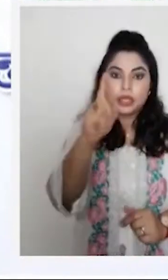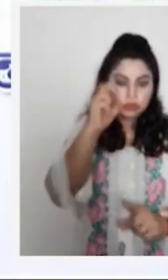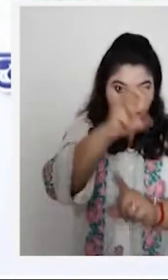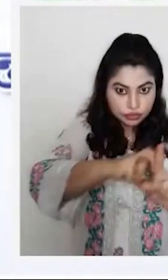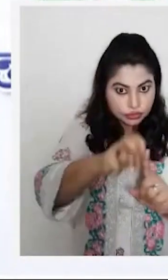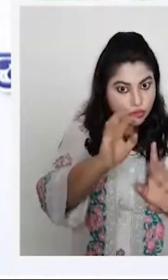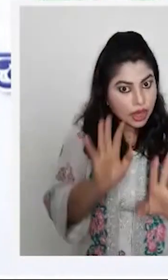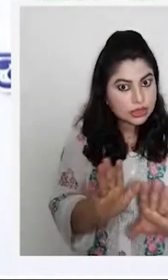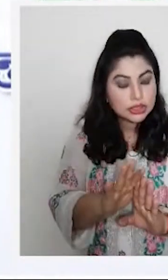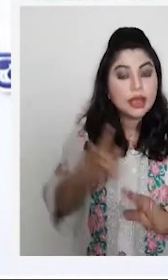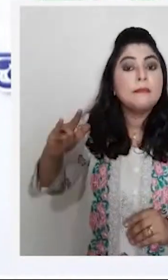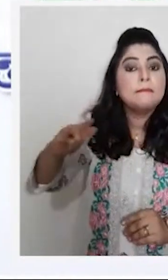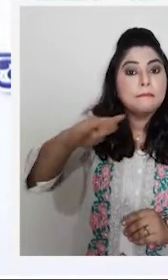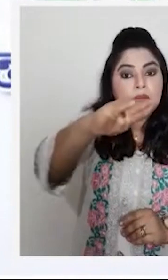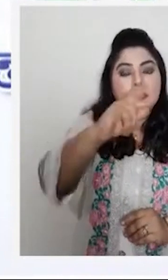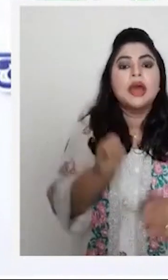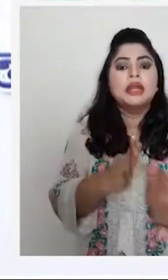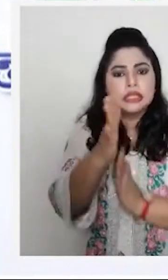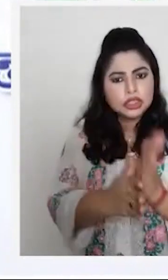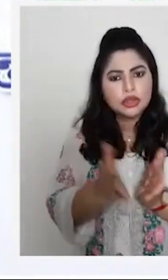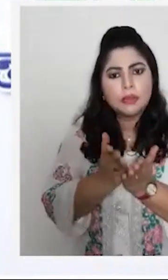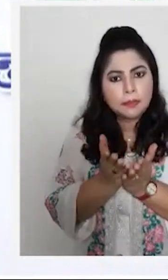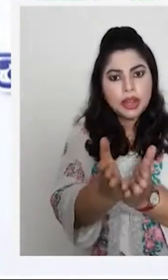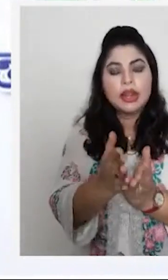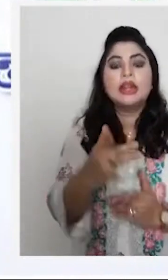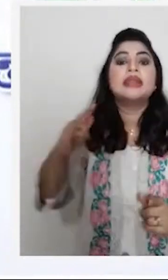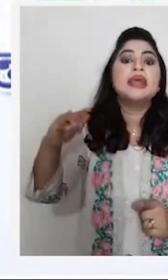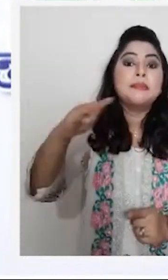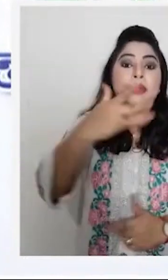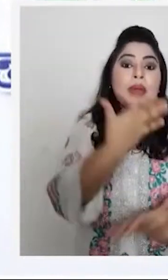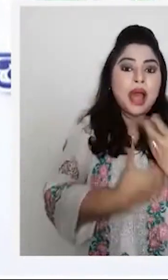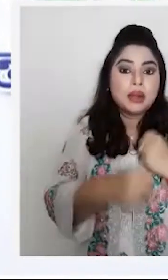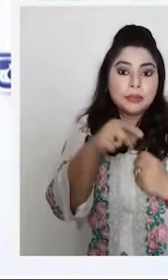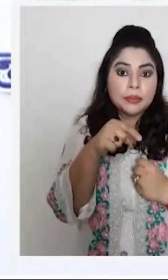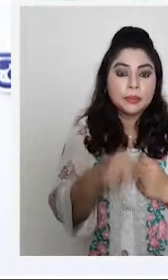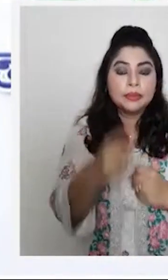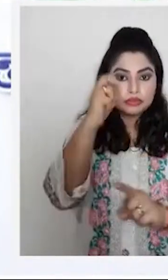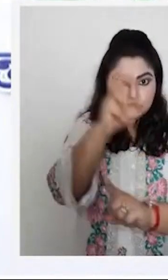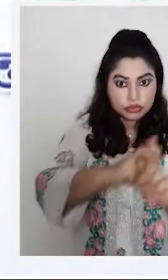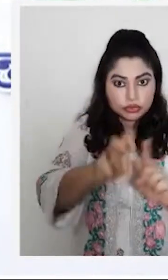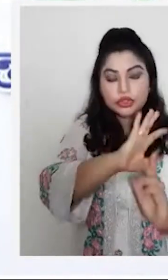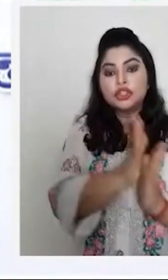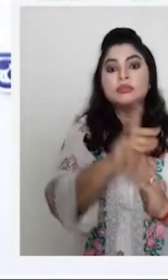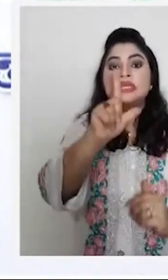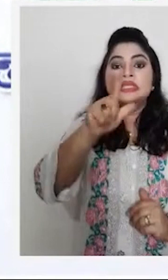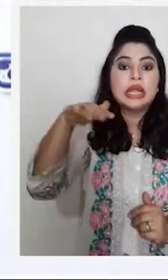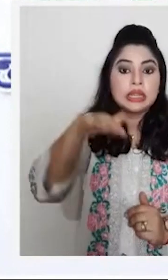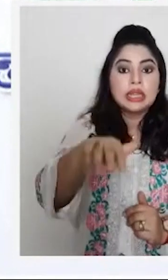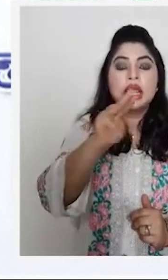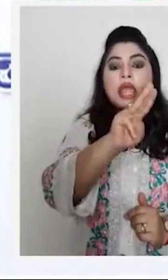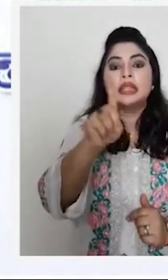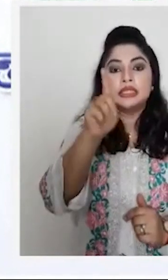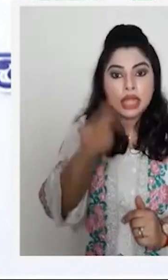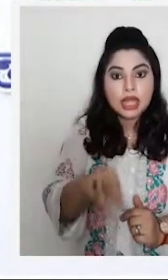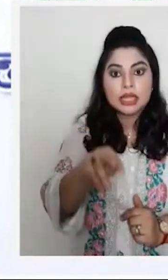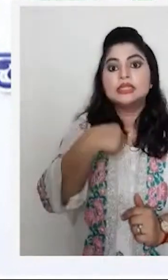জন এবং মোট 581 জনকে স্ক্রিনিং করা হয়েছে। এ পর্যন্ত বিমানবন্দর, স্থলবন্দর, সমুদ্রবন্দর,